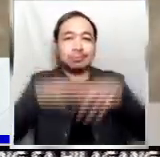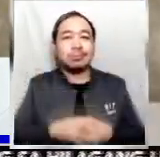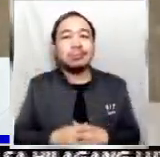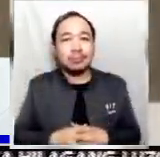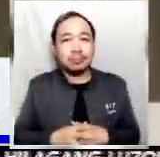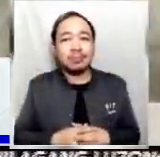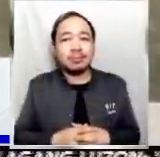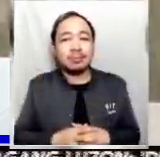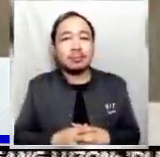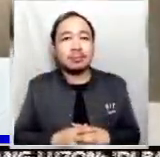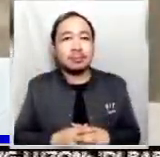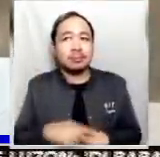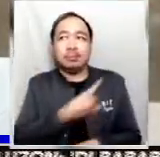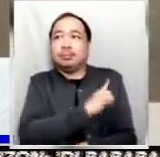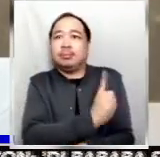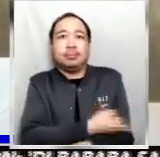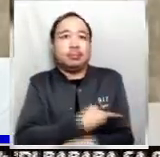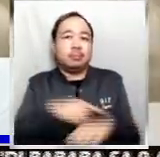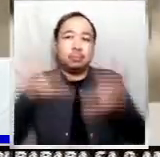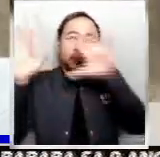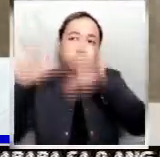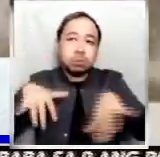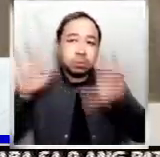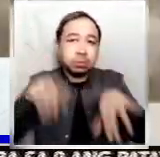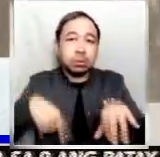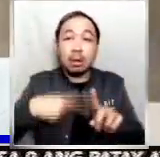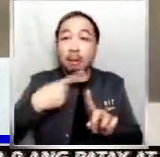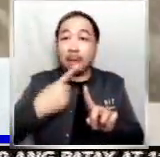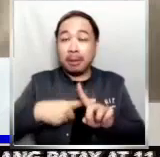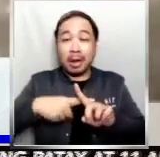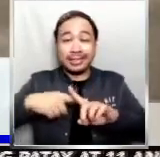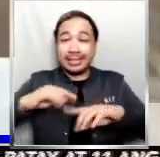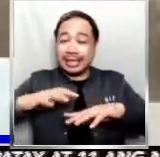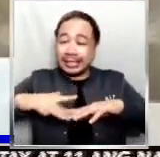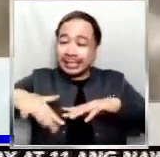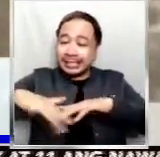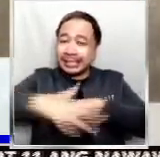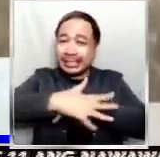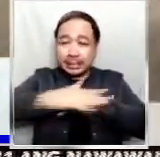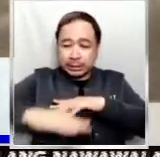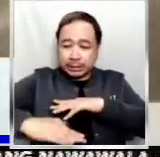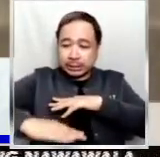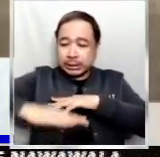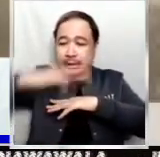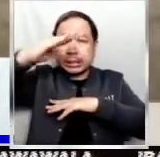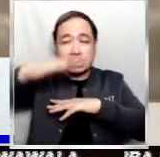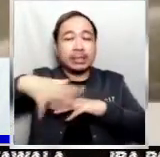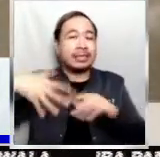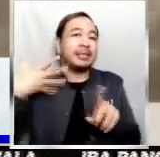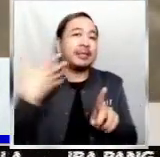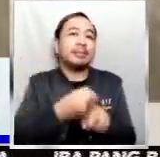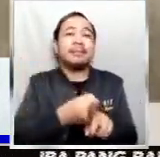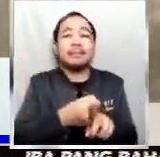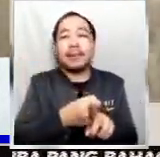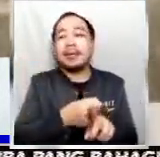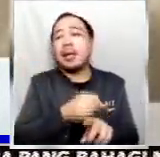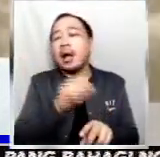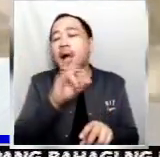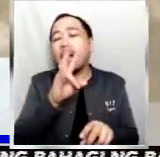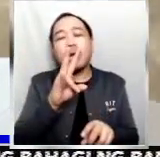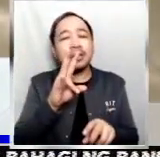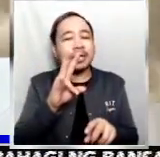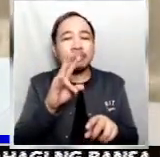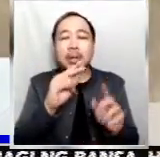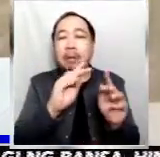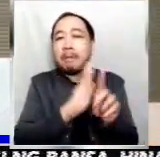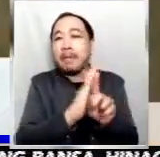Malakas na ulan na sinabayan pa ng high tide ang nagpalubog sa 7 barangay sa Puerto Princesa City. Nawalan pa ng supply ng kuryente at